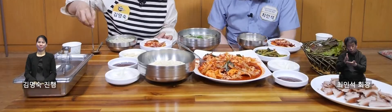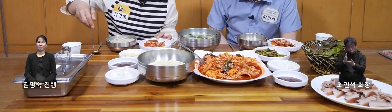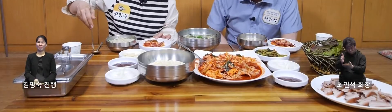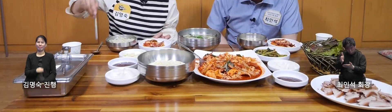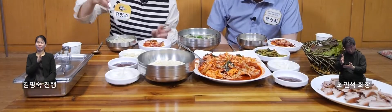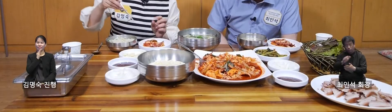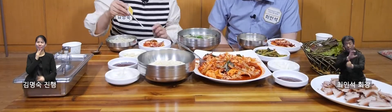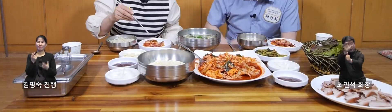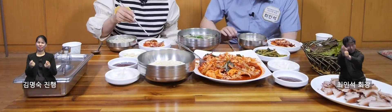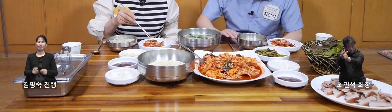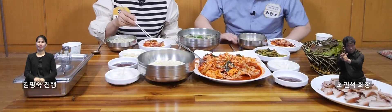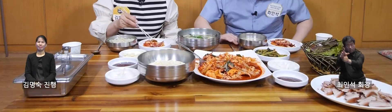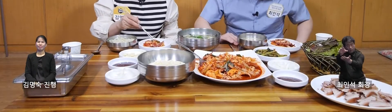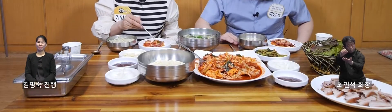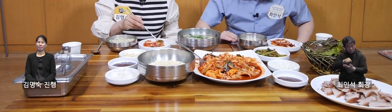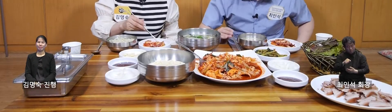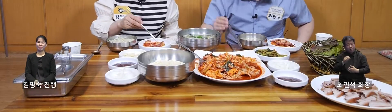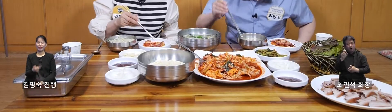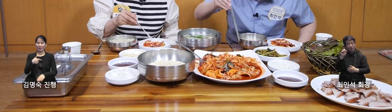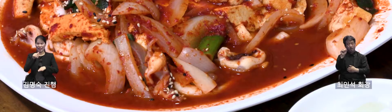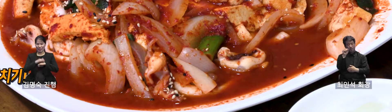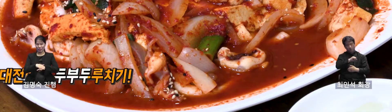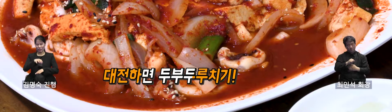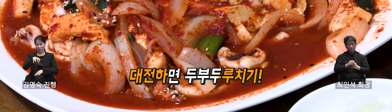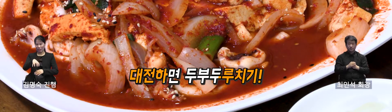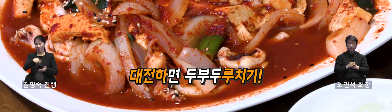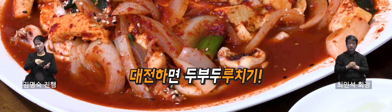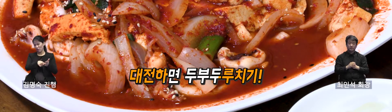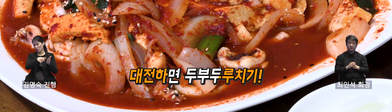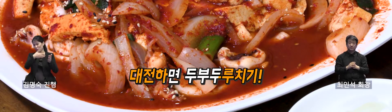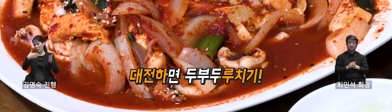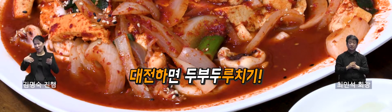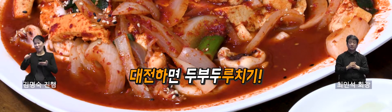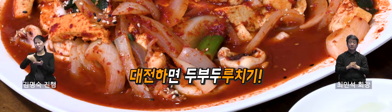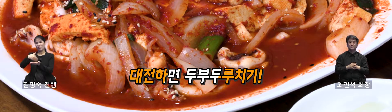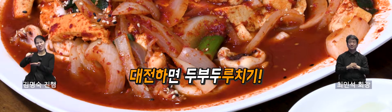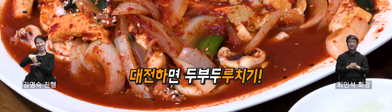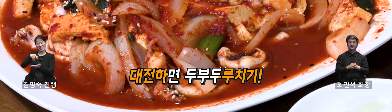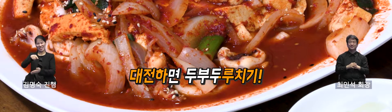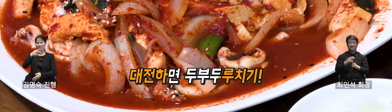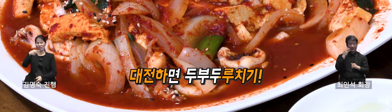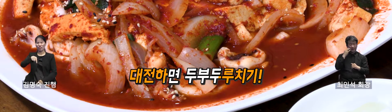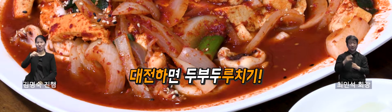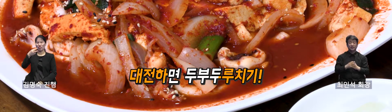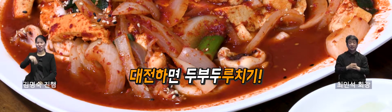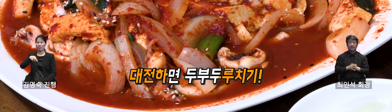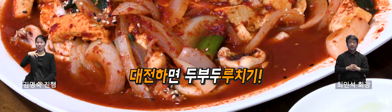예. 맡겨서. 자, 또 대전에 또 유명한 우리 두루치기. 네. 예.